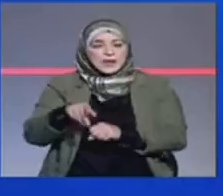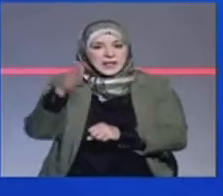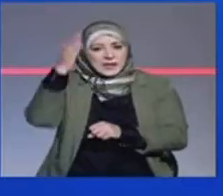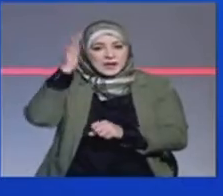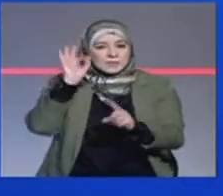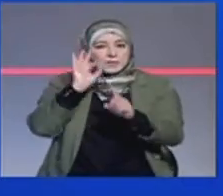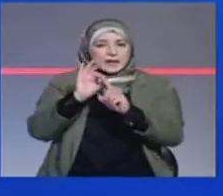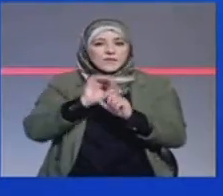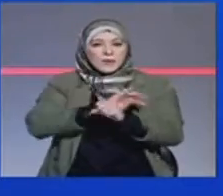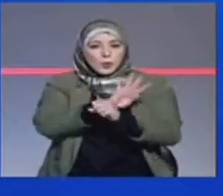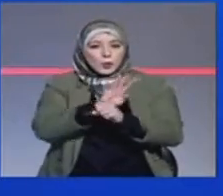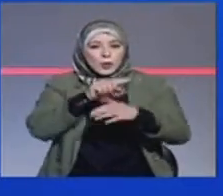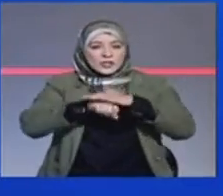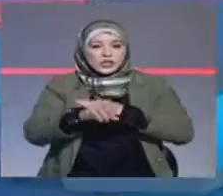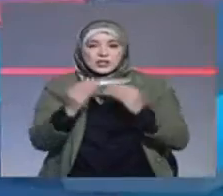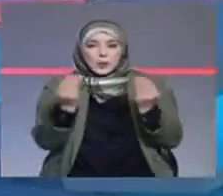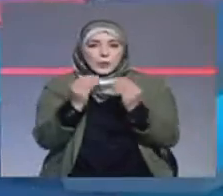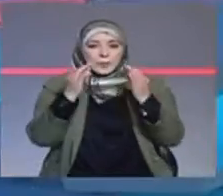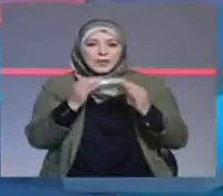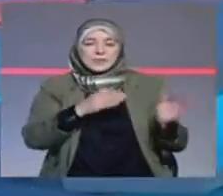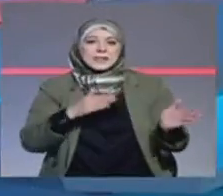السلالة الجديدة إن وجدت.